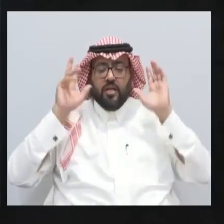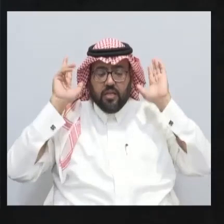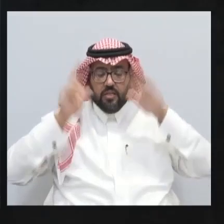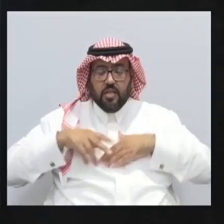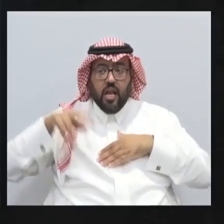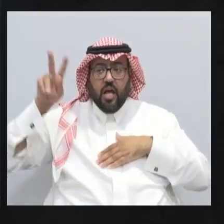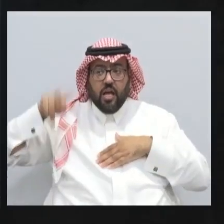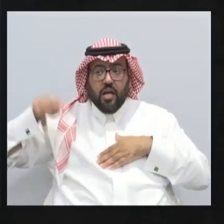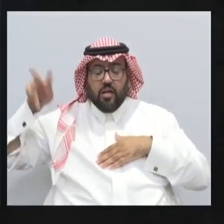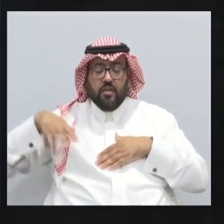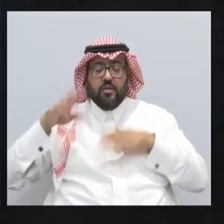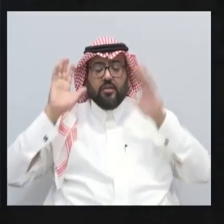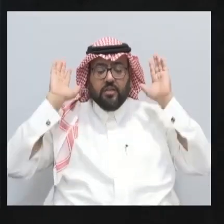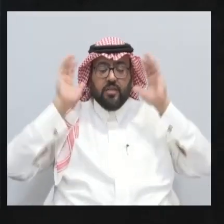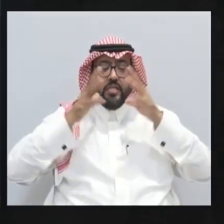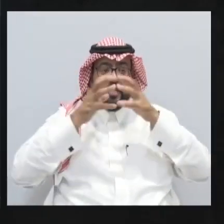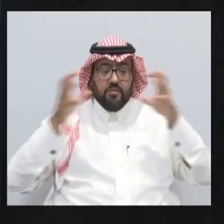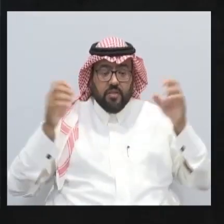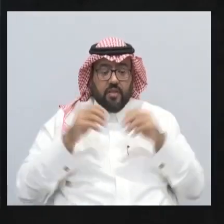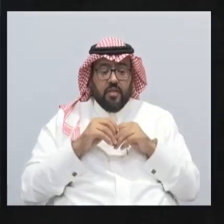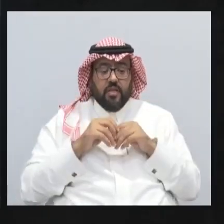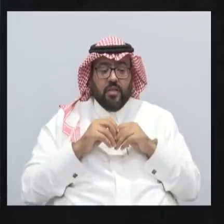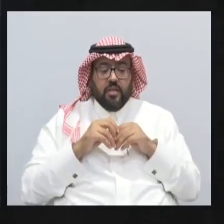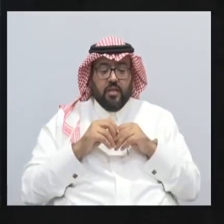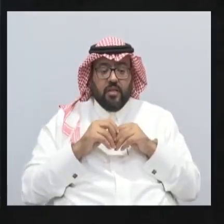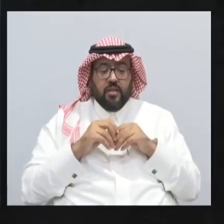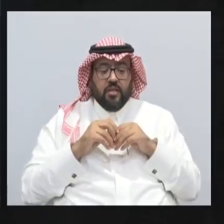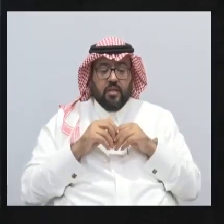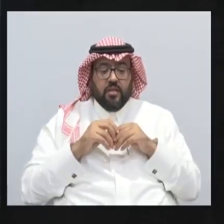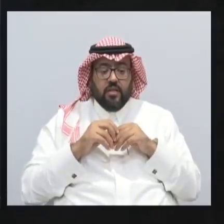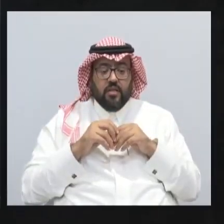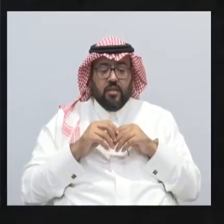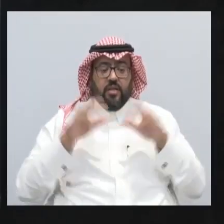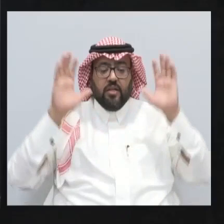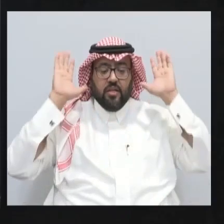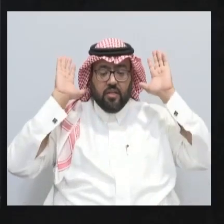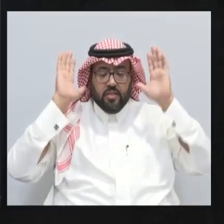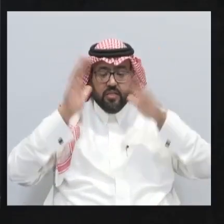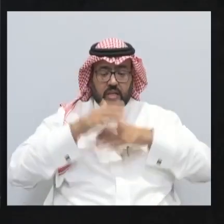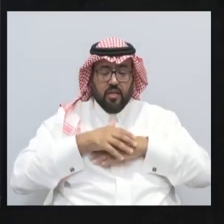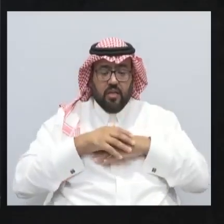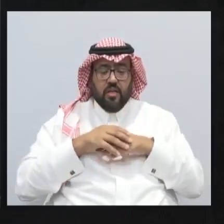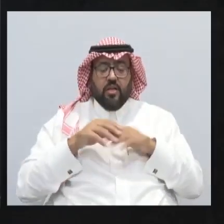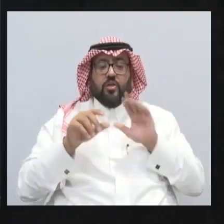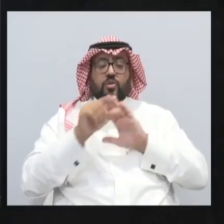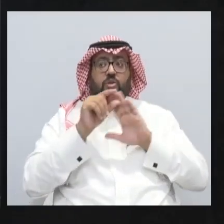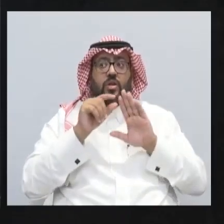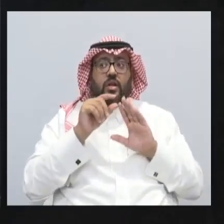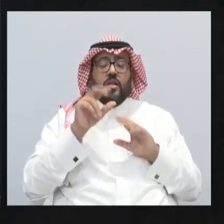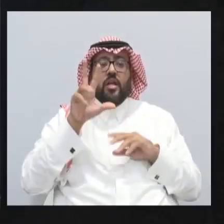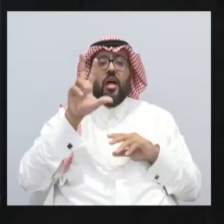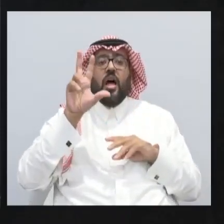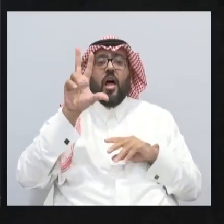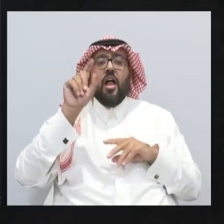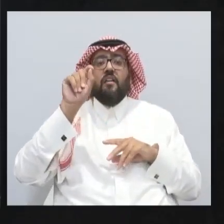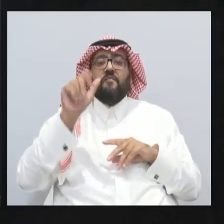كما مر معكم في ماده التفسير انه نعم الصلاه معناها سوره الفاتحه فمن اسماء